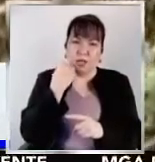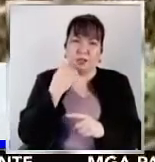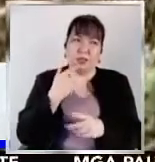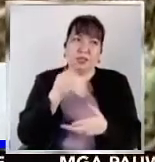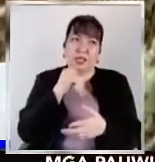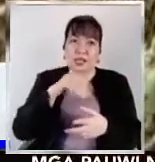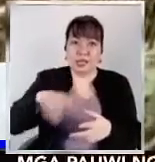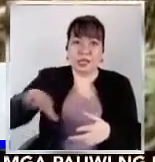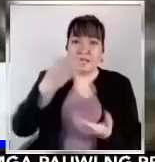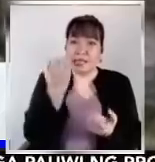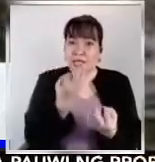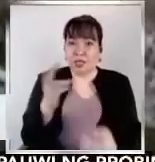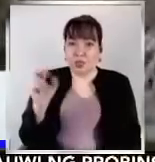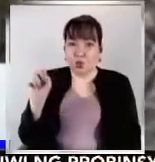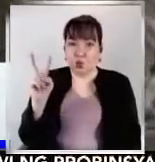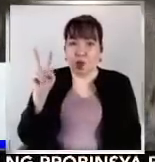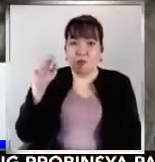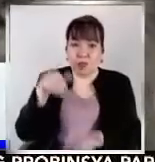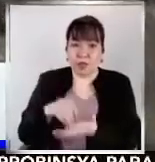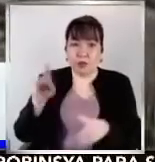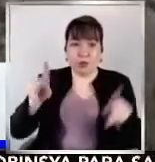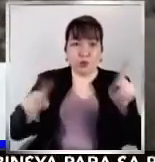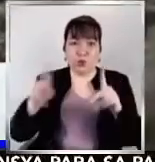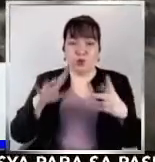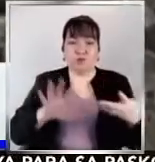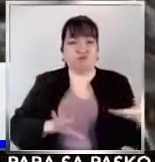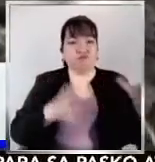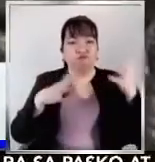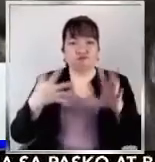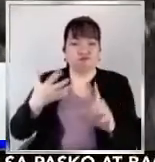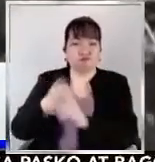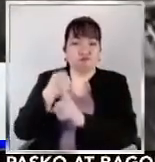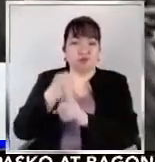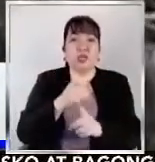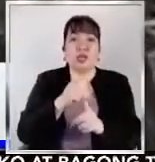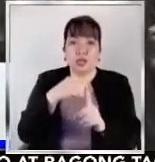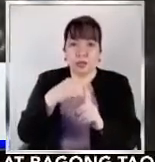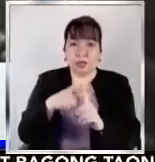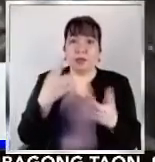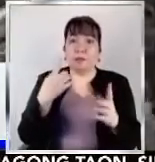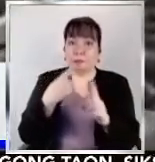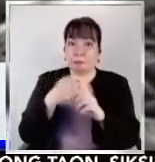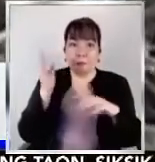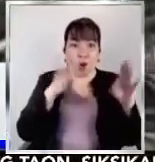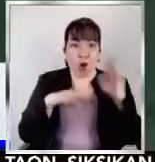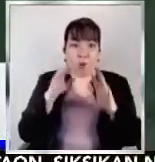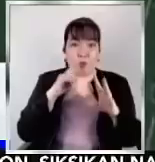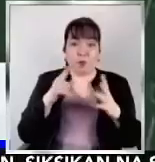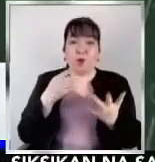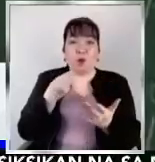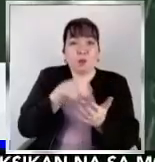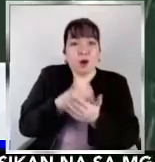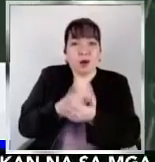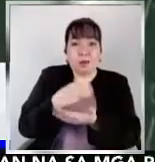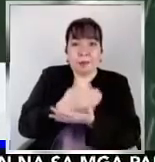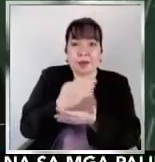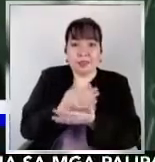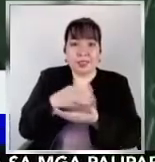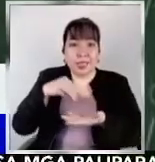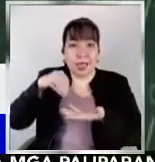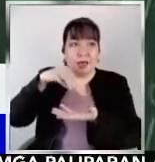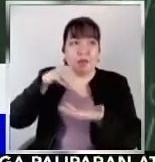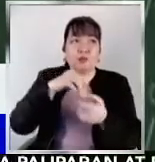12,000 nasalanta ng bagyo. Isa pa raw sa kanilang problema, paubos na ang calamity fund nila. Hihingi na talaga kami